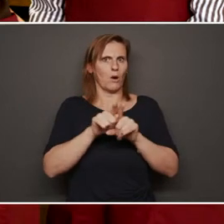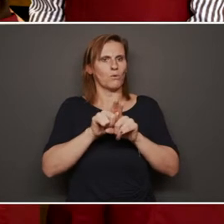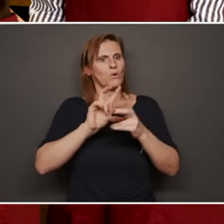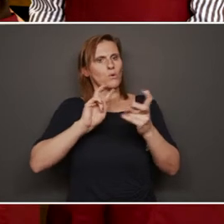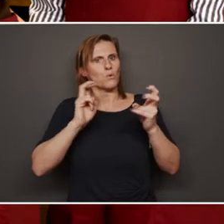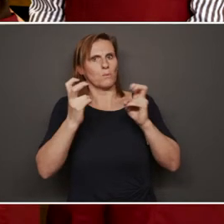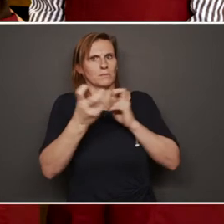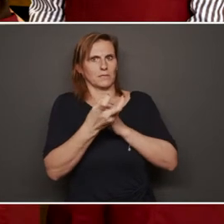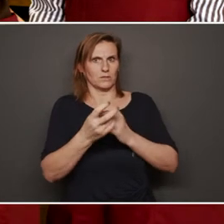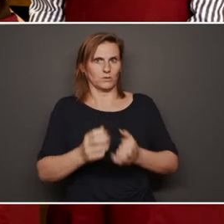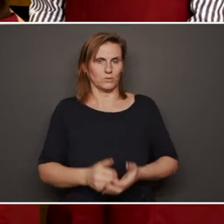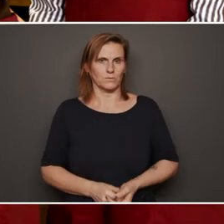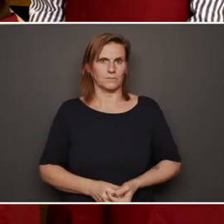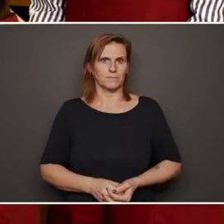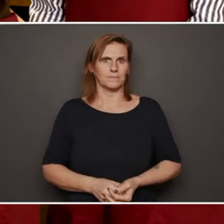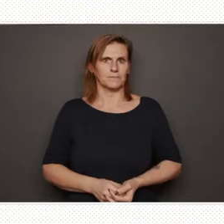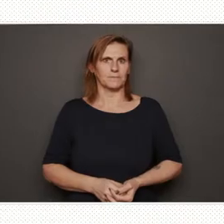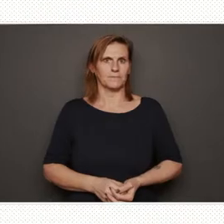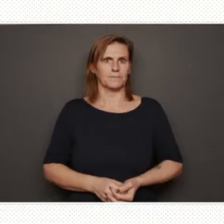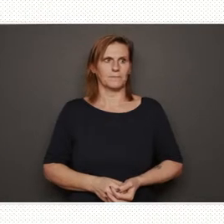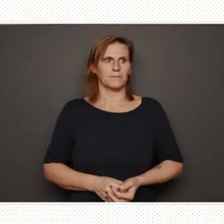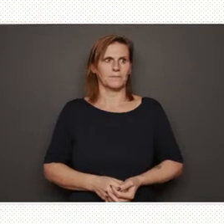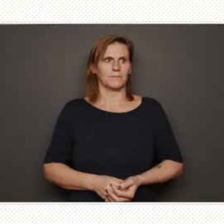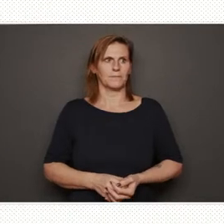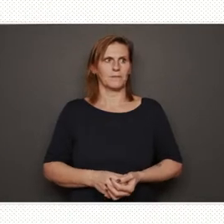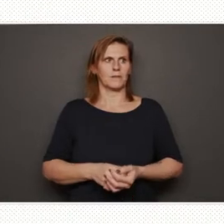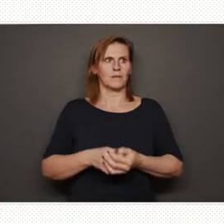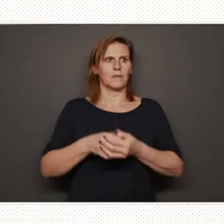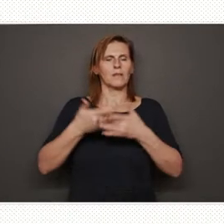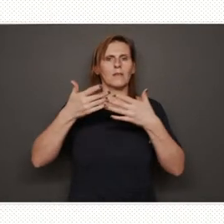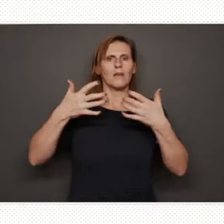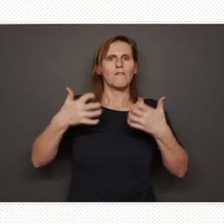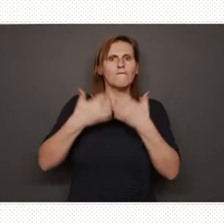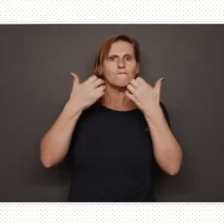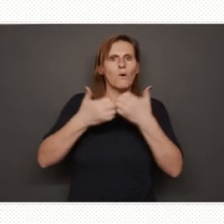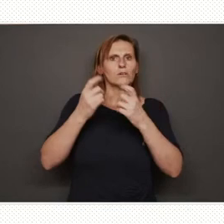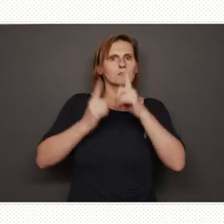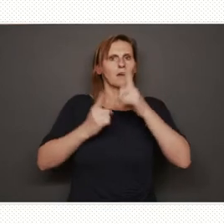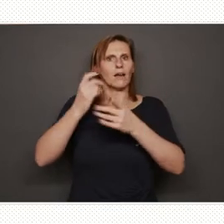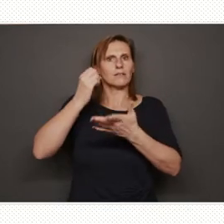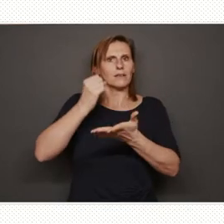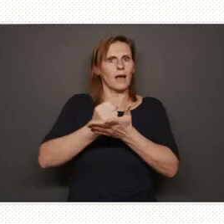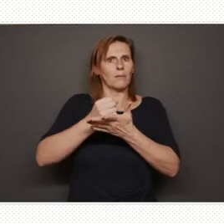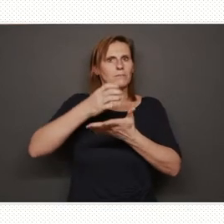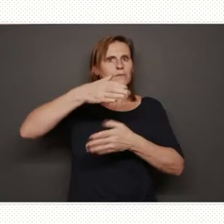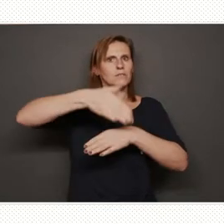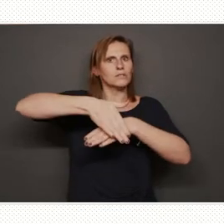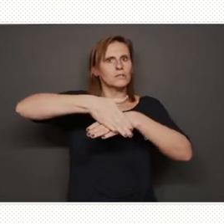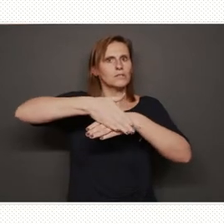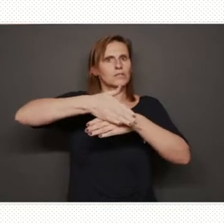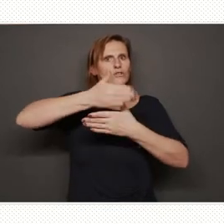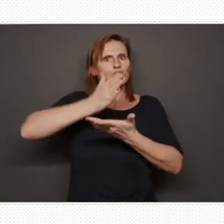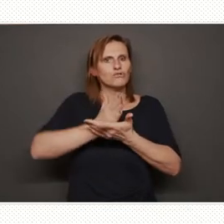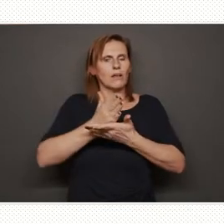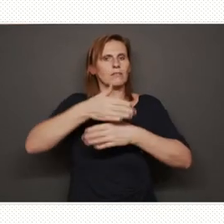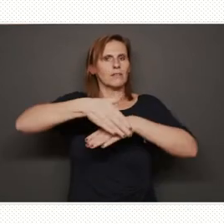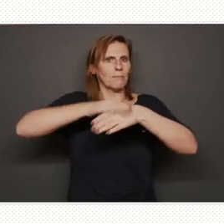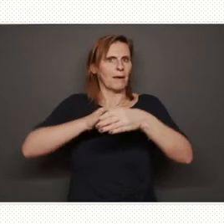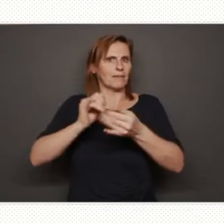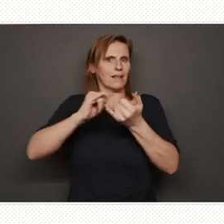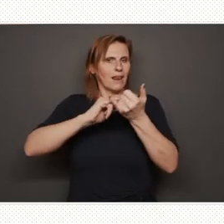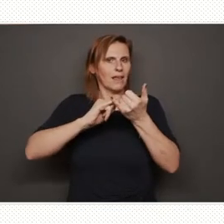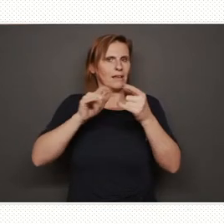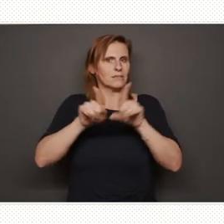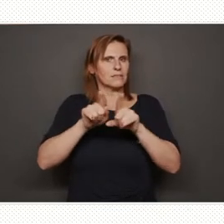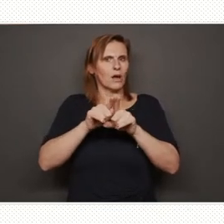Betrieb. Für das Forst- und Gartenamt der Stadtgemeinde Lienz bedeutet Inklusion, dass jeder Mensch